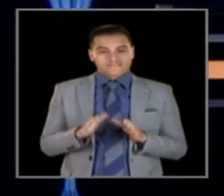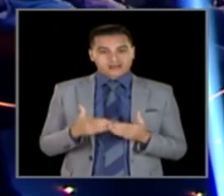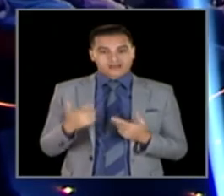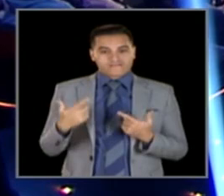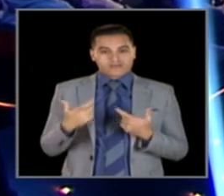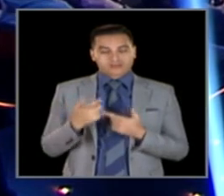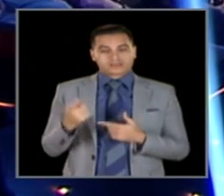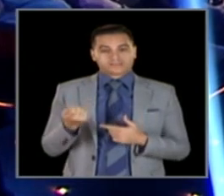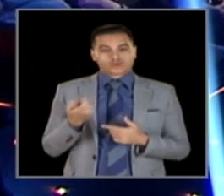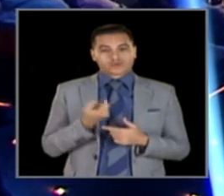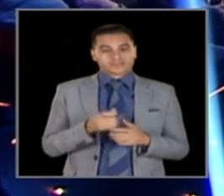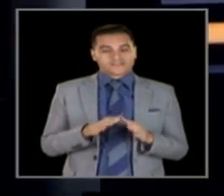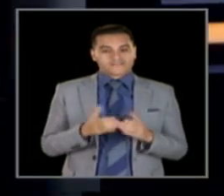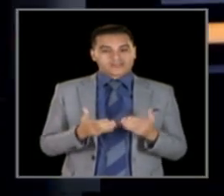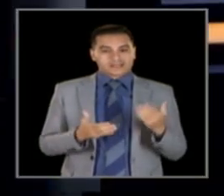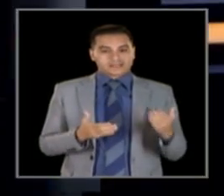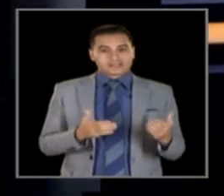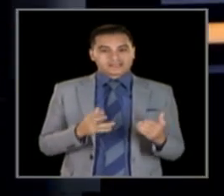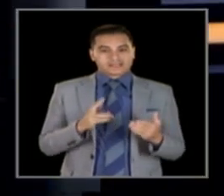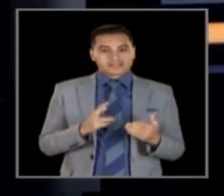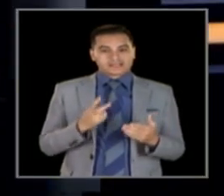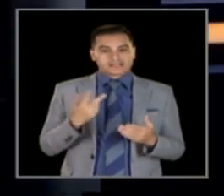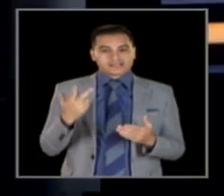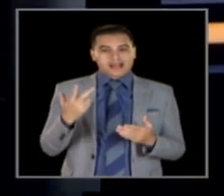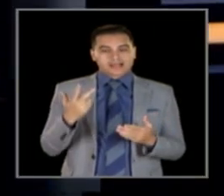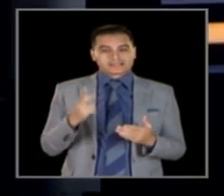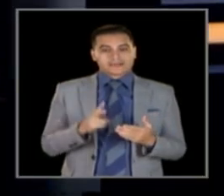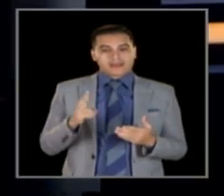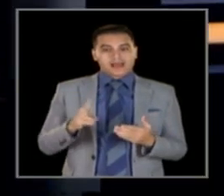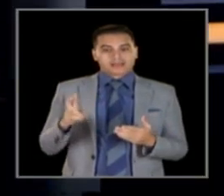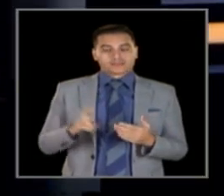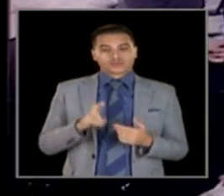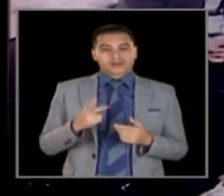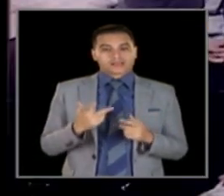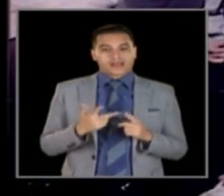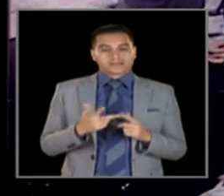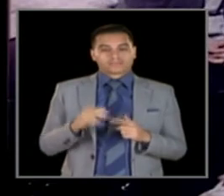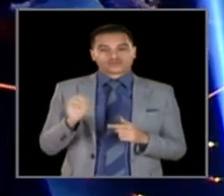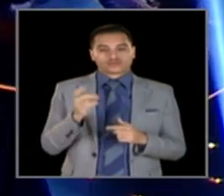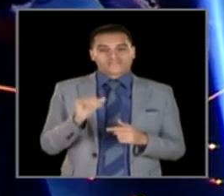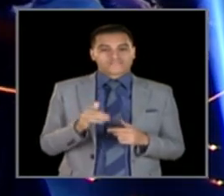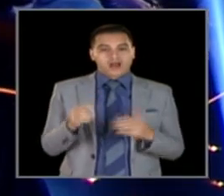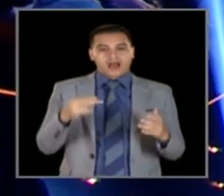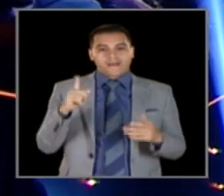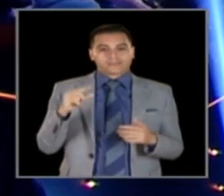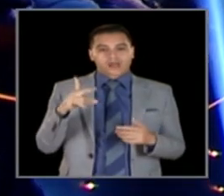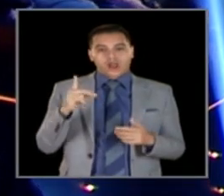فايترز 55، 3 سبعات. سؤال الثالث، مصطفى عبد اللطيف، اتفضل يا مصطفى.